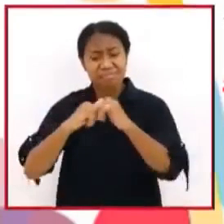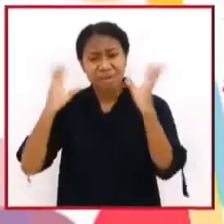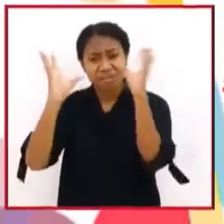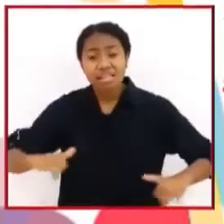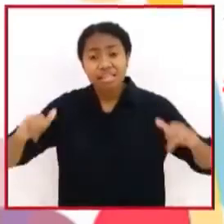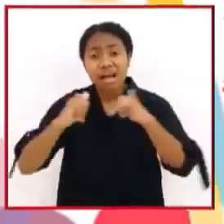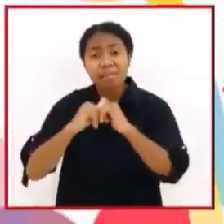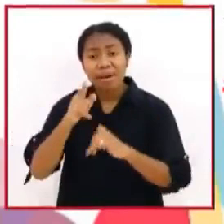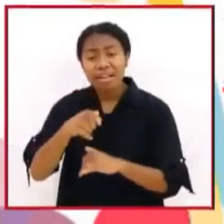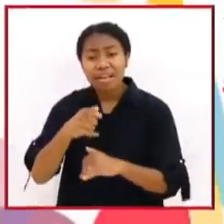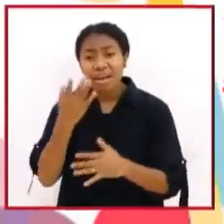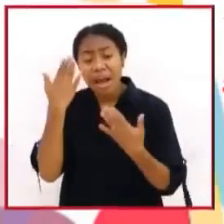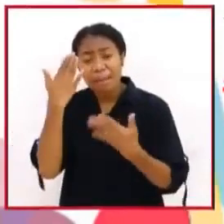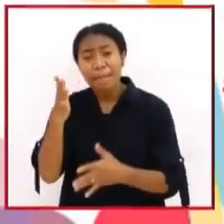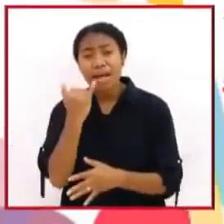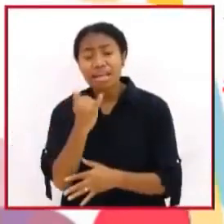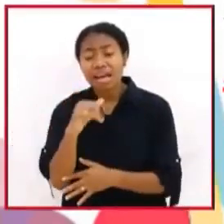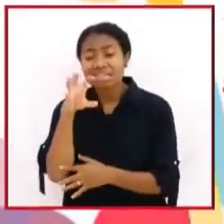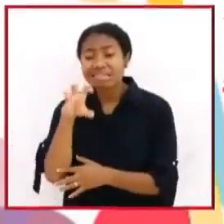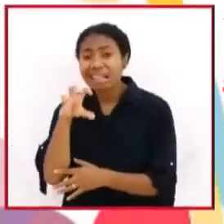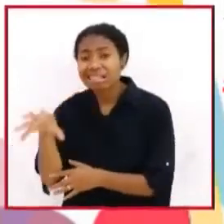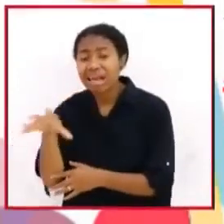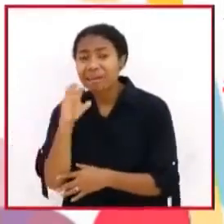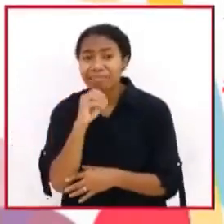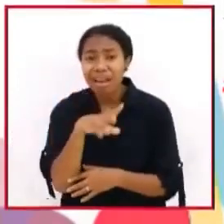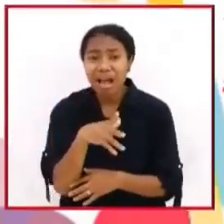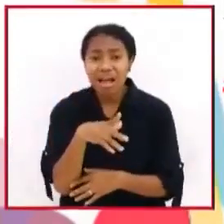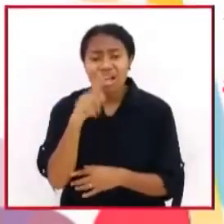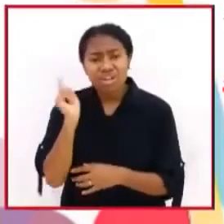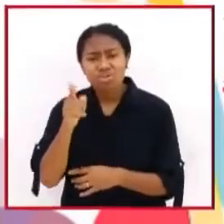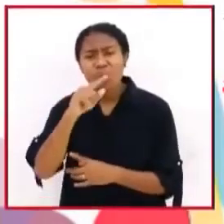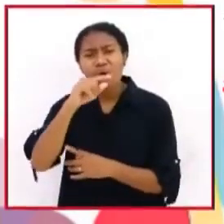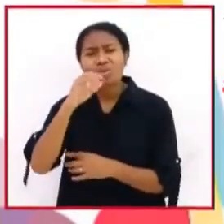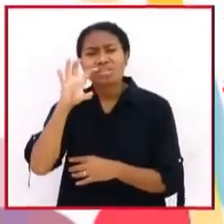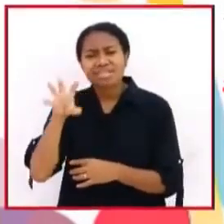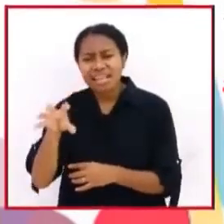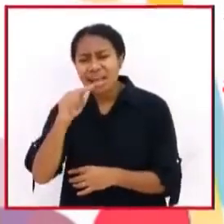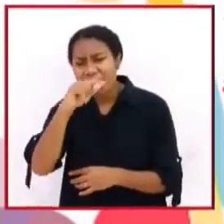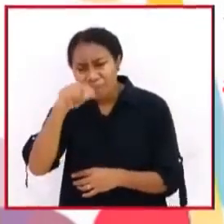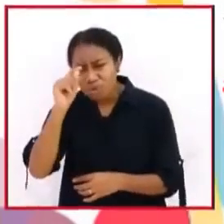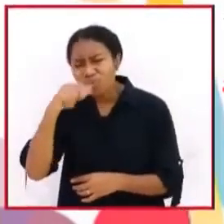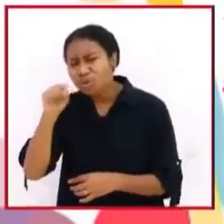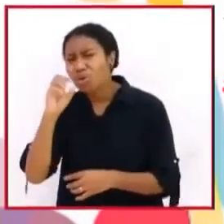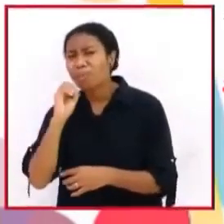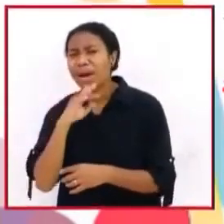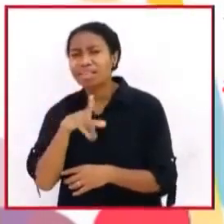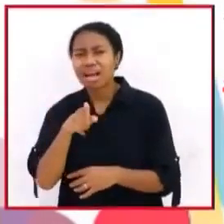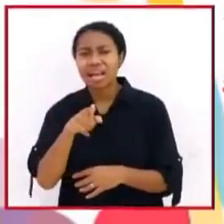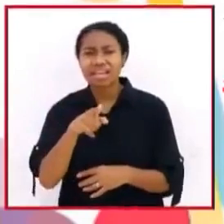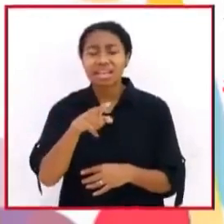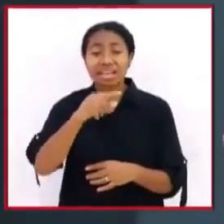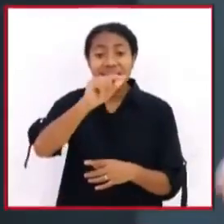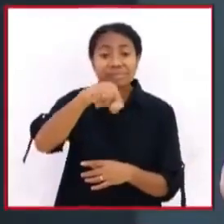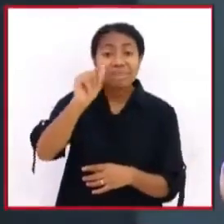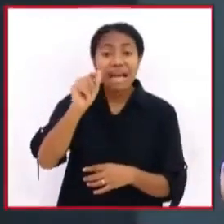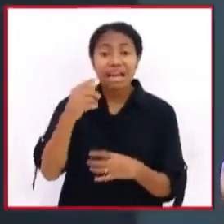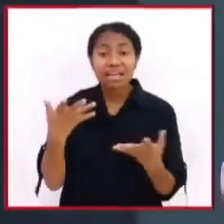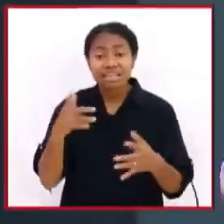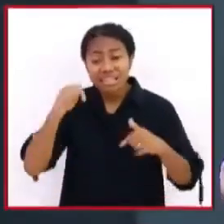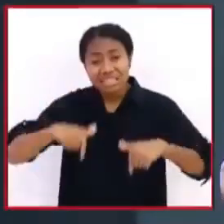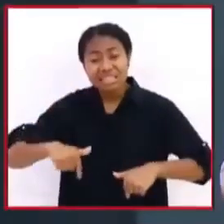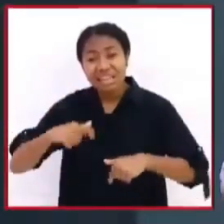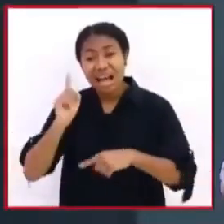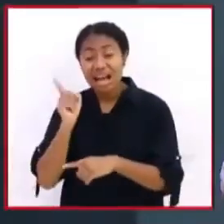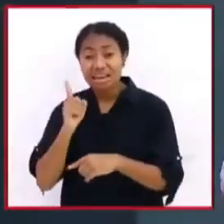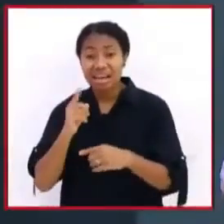diakui oleh setan jadi laki-laki di sini setan betul-betul mengatakan sebuah kebenaran dan ini sekali